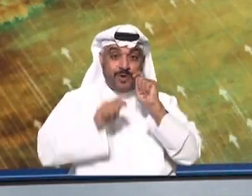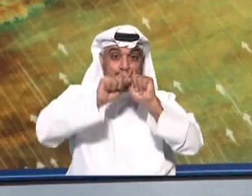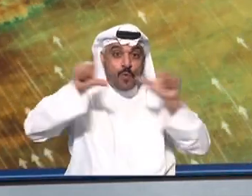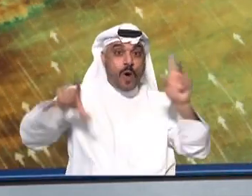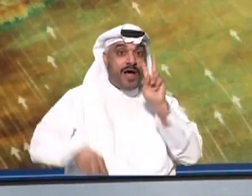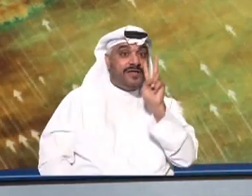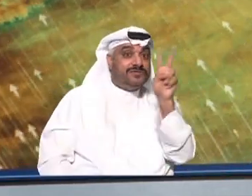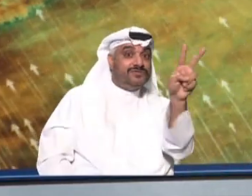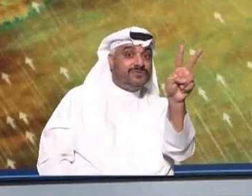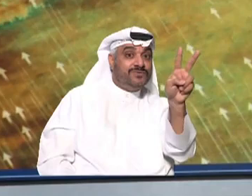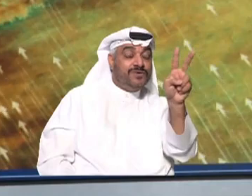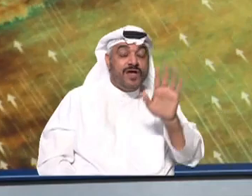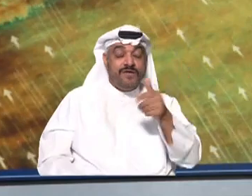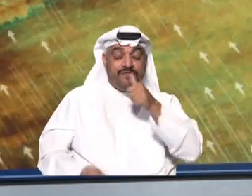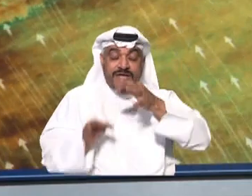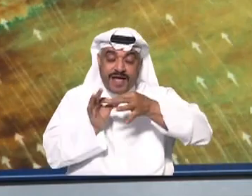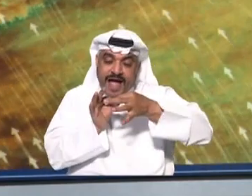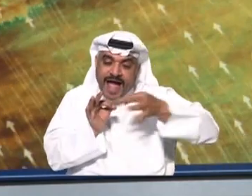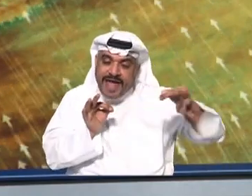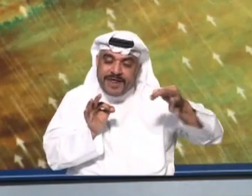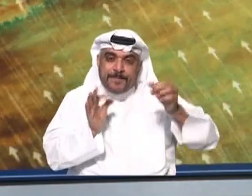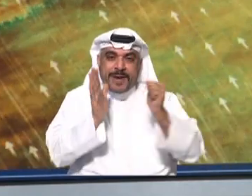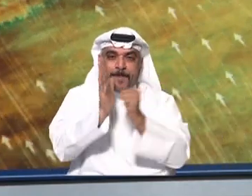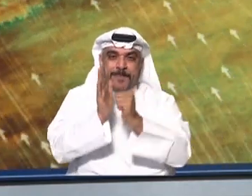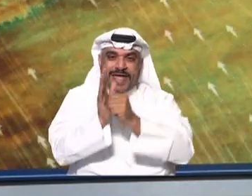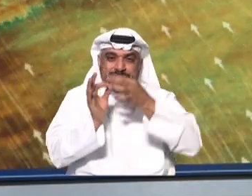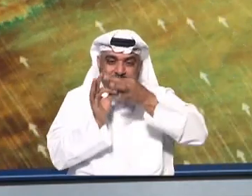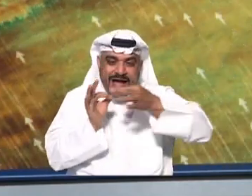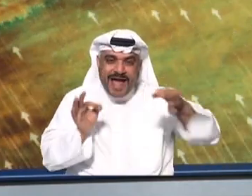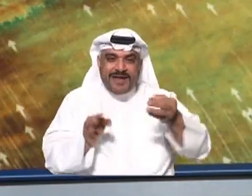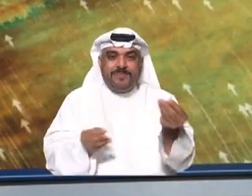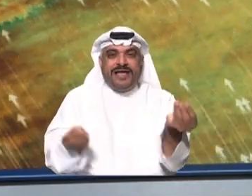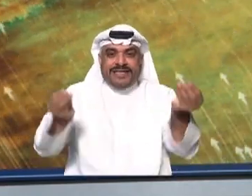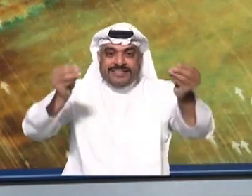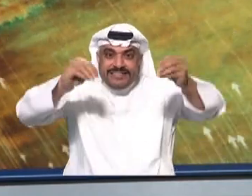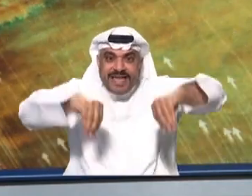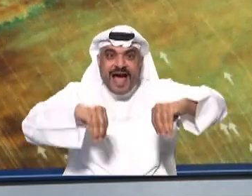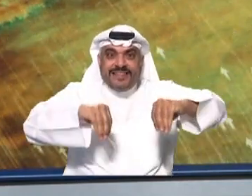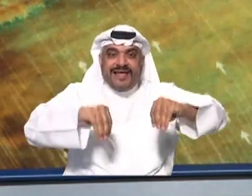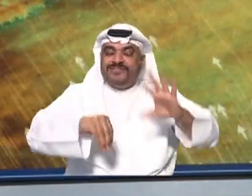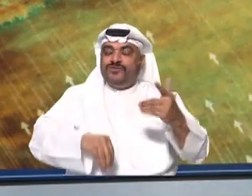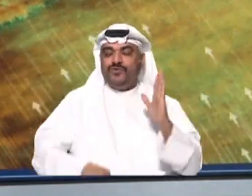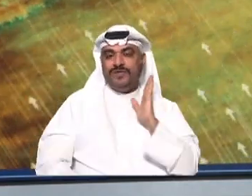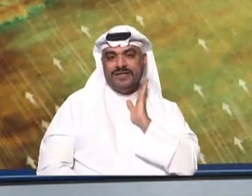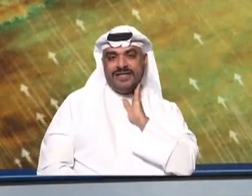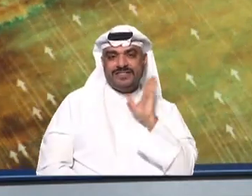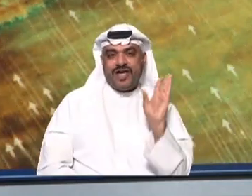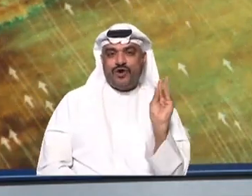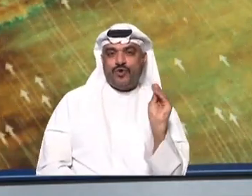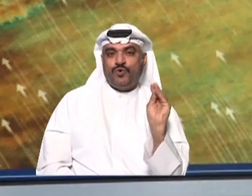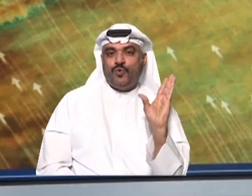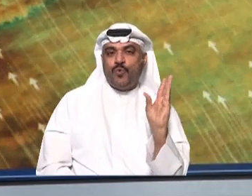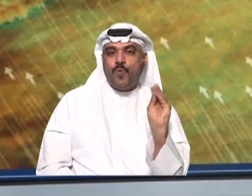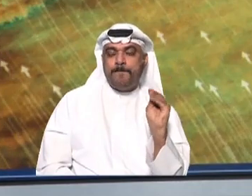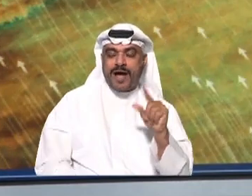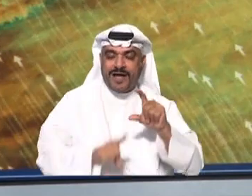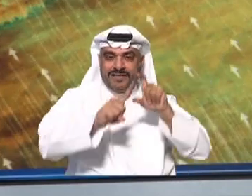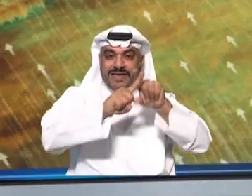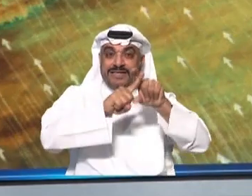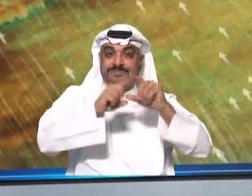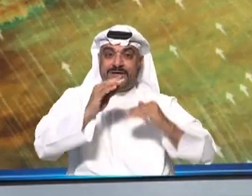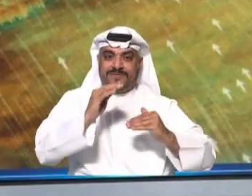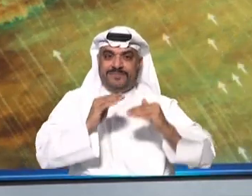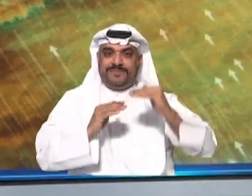خاصة في المناطق الساحلية من البلاد ارتفاع نسبي في الرطوبة النسبية وأيضا الجزر، درجات الحرارة راح تكون متفاوتة ما